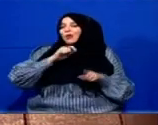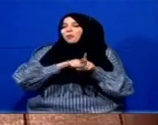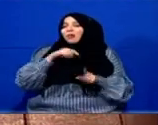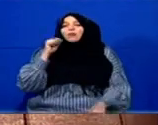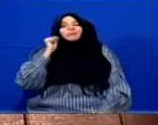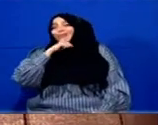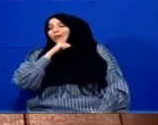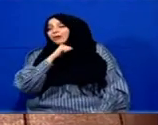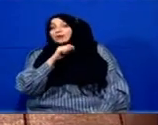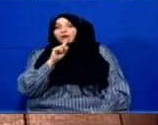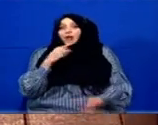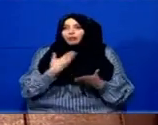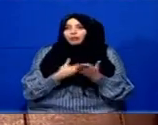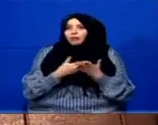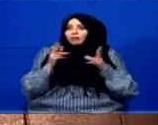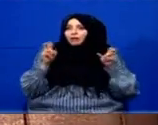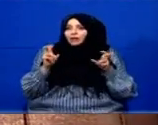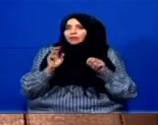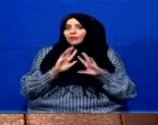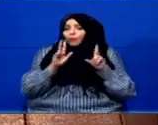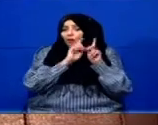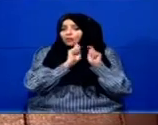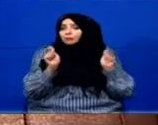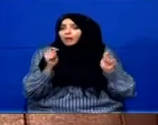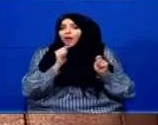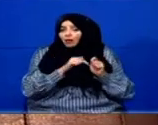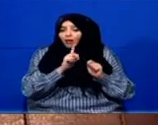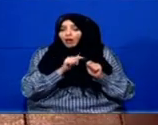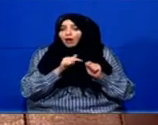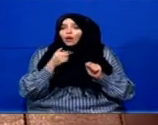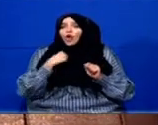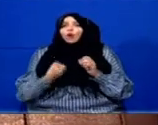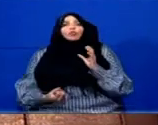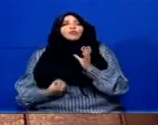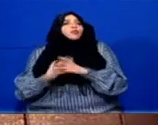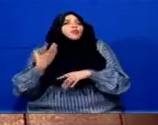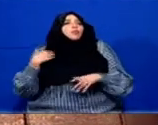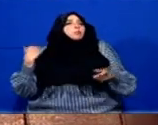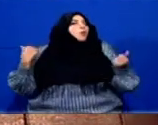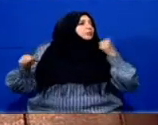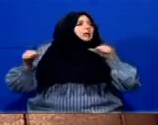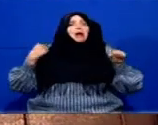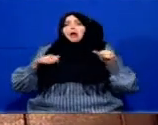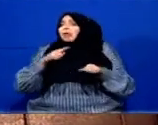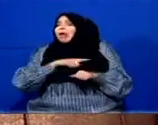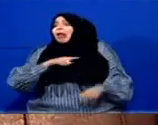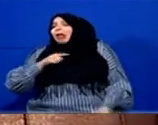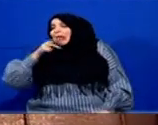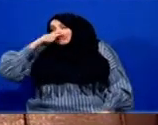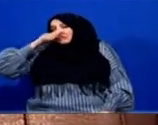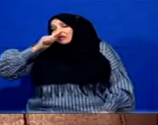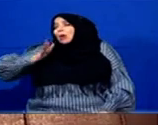نقطي ثبوت لا يصلح اطلاق البدع والحداثه او العصرنه او